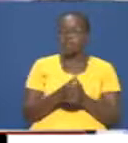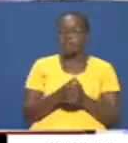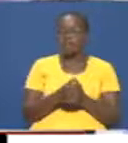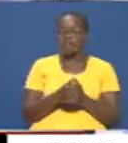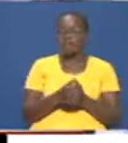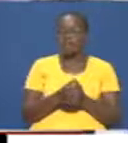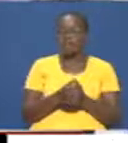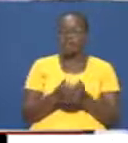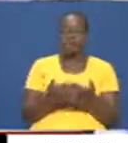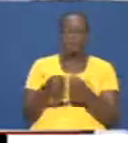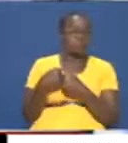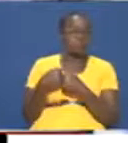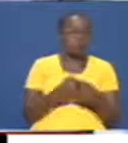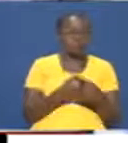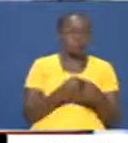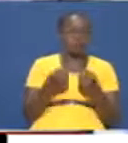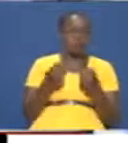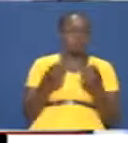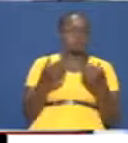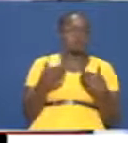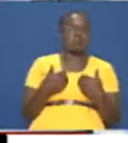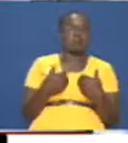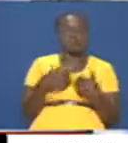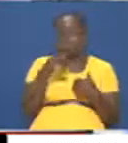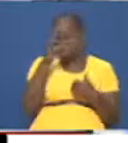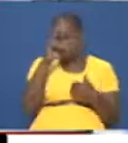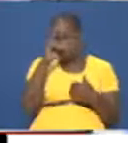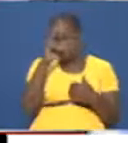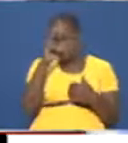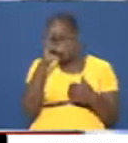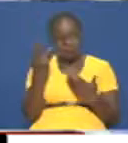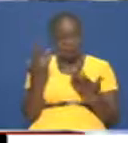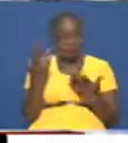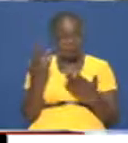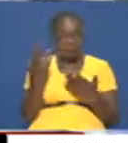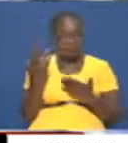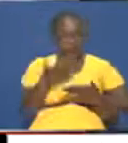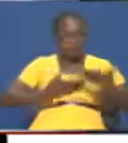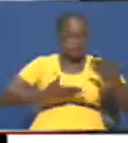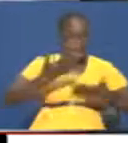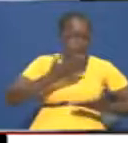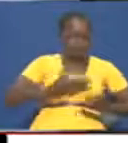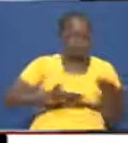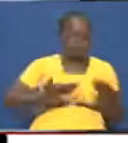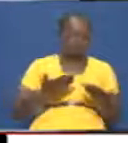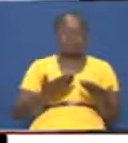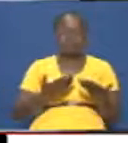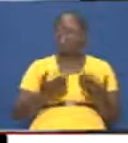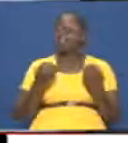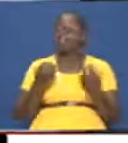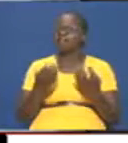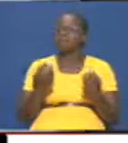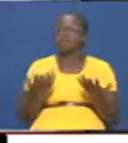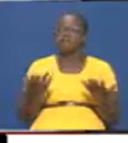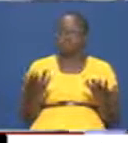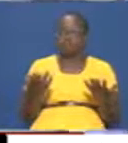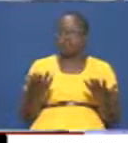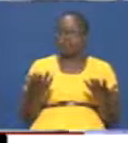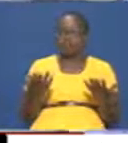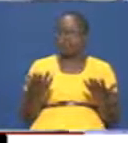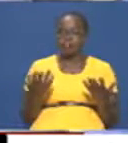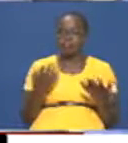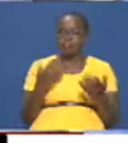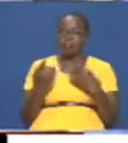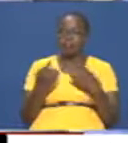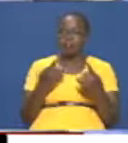ina changamoto nyingi ambazo polisi wameweza kukumbana nazo kwa wingi. Tunapozungumzia